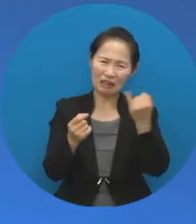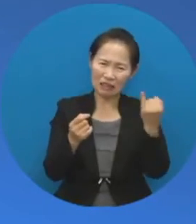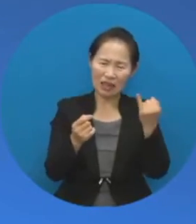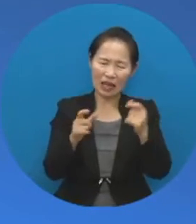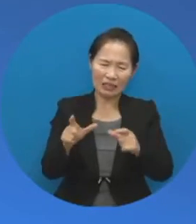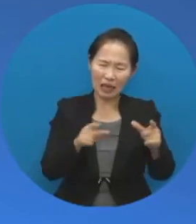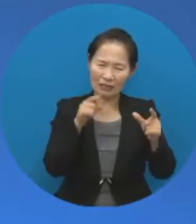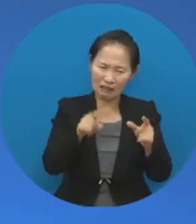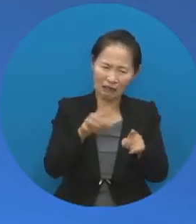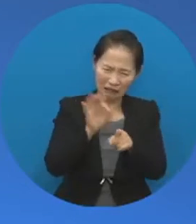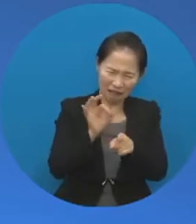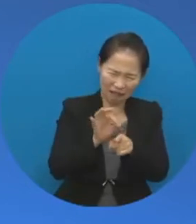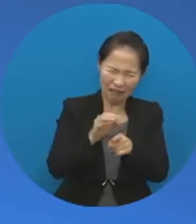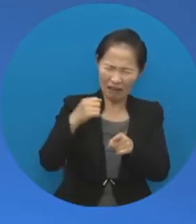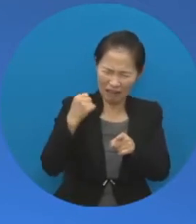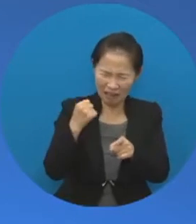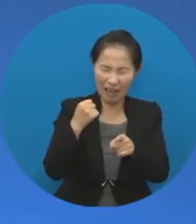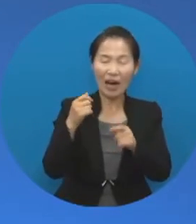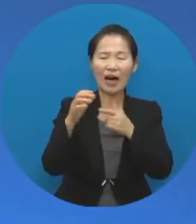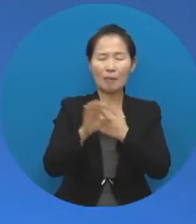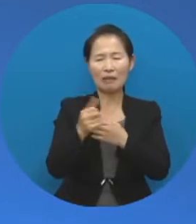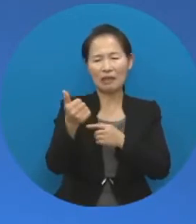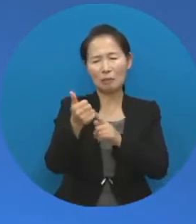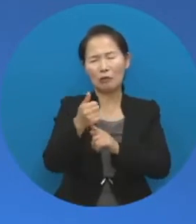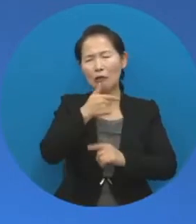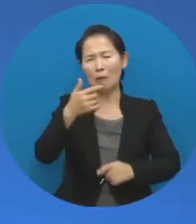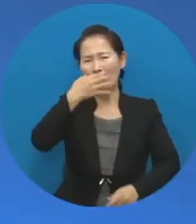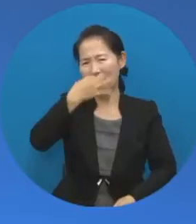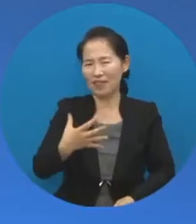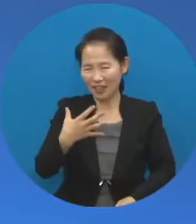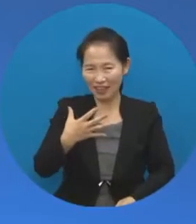너무 고통스러운 거예요. 그래서 저는 그